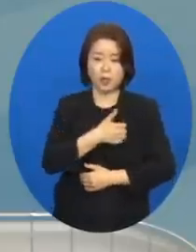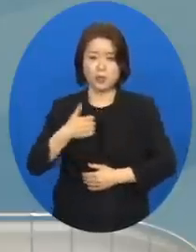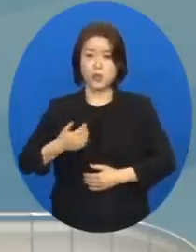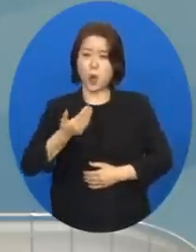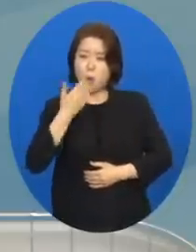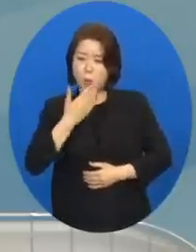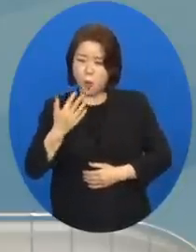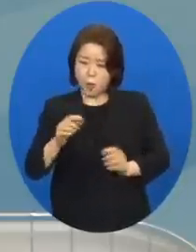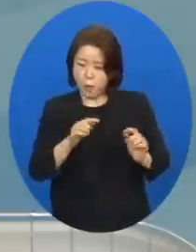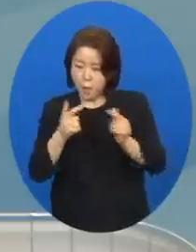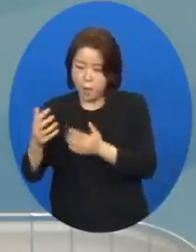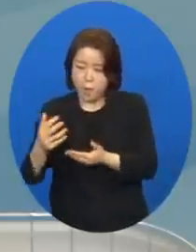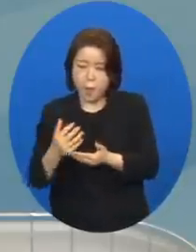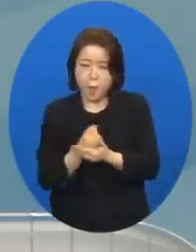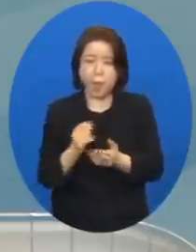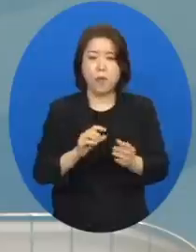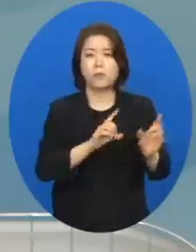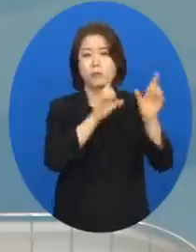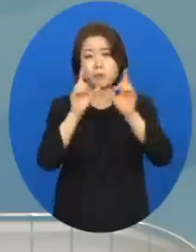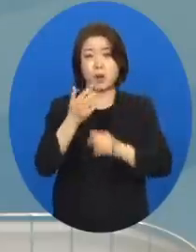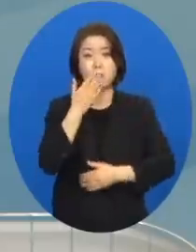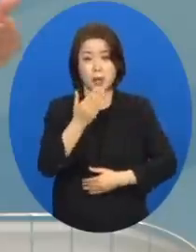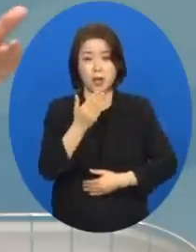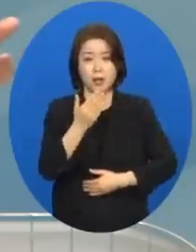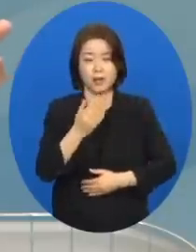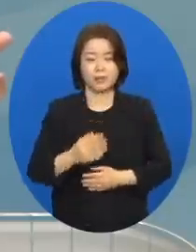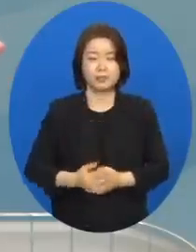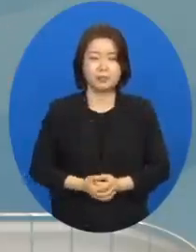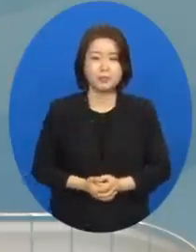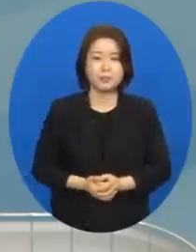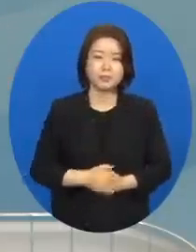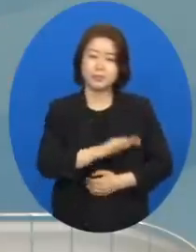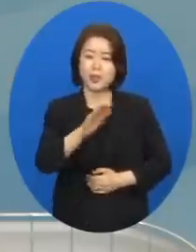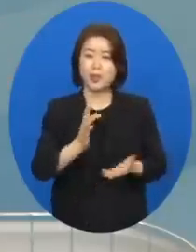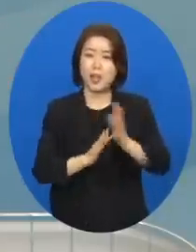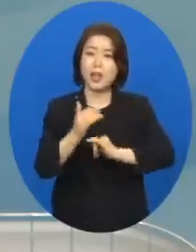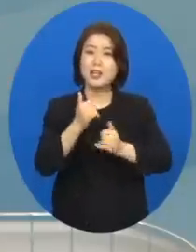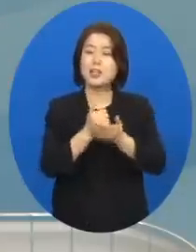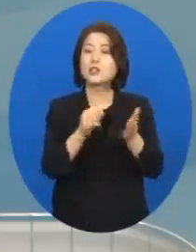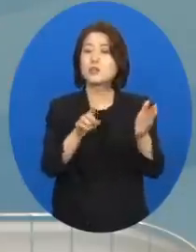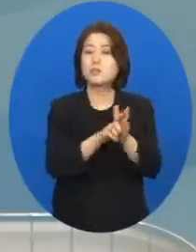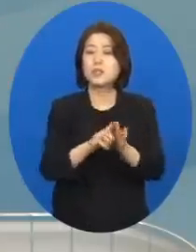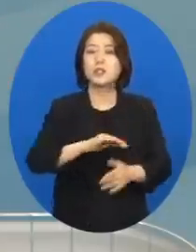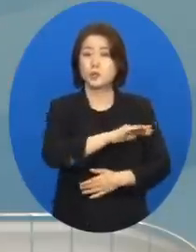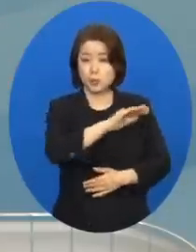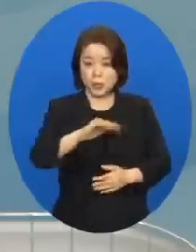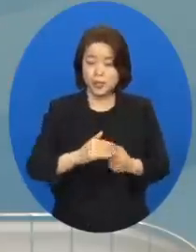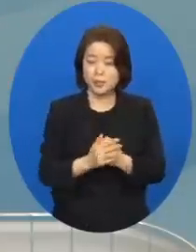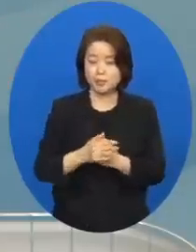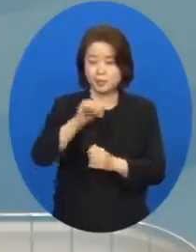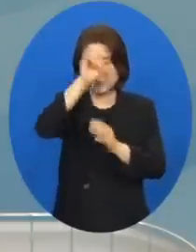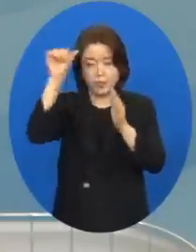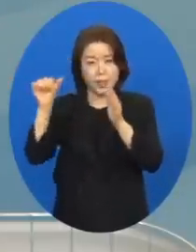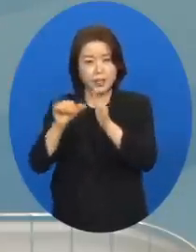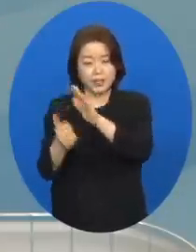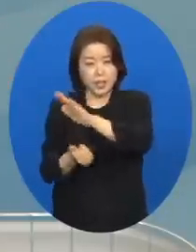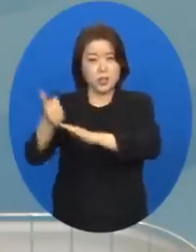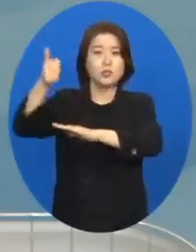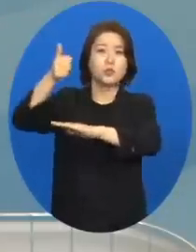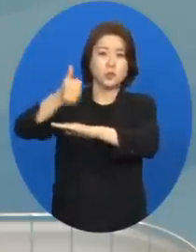삶을 산다는 거예요. 여러분 우리가 예수 믿는 우리에게는 인생을 성공하게